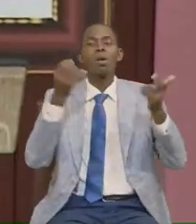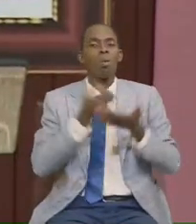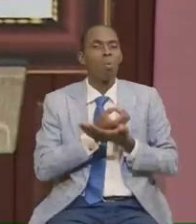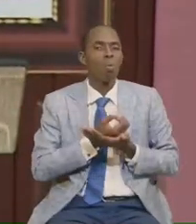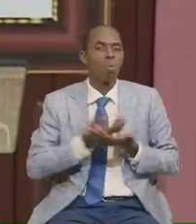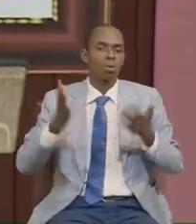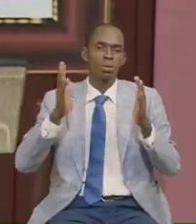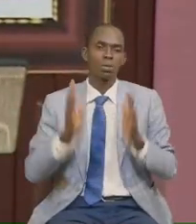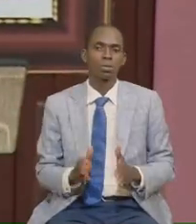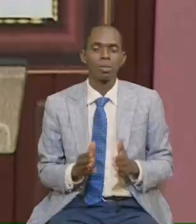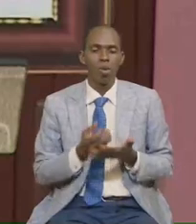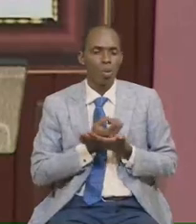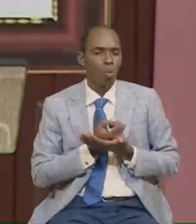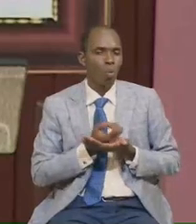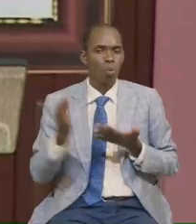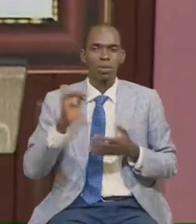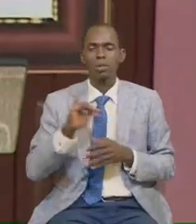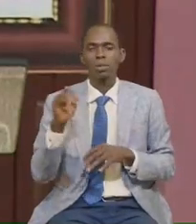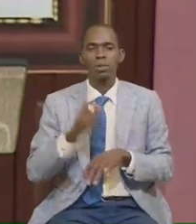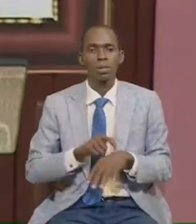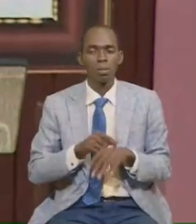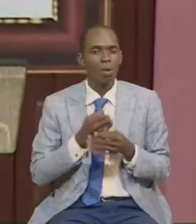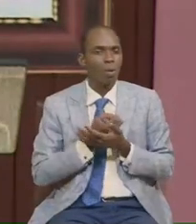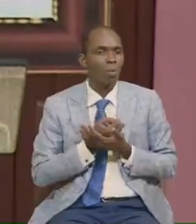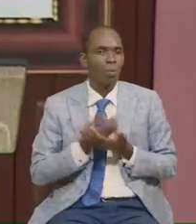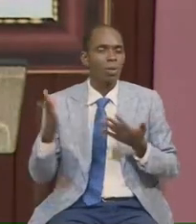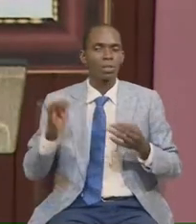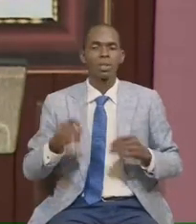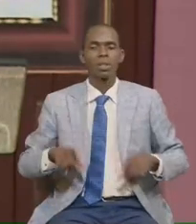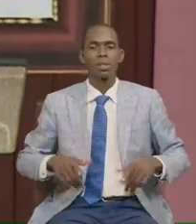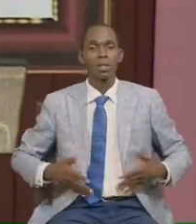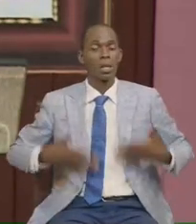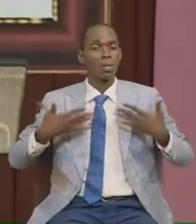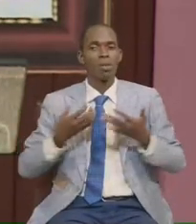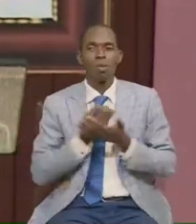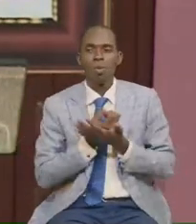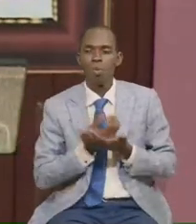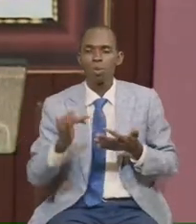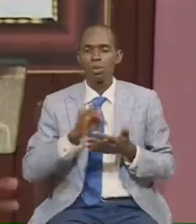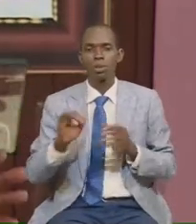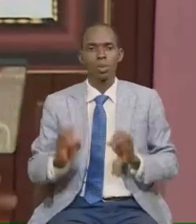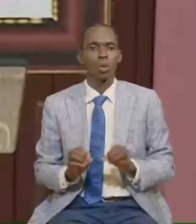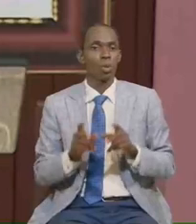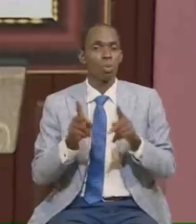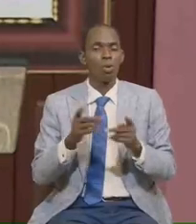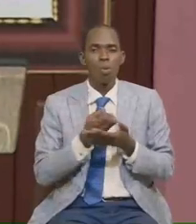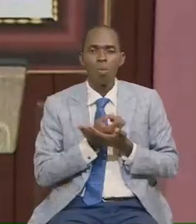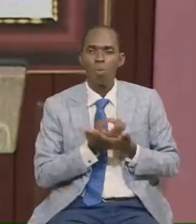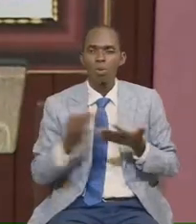Qui gaspille du temps, gaspille des vies, gaspille des opportunités, gaspille sa